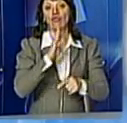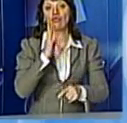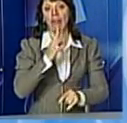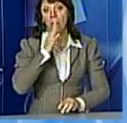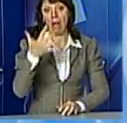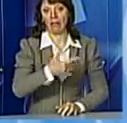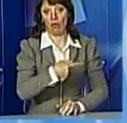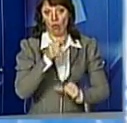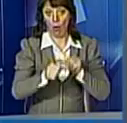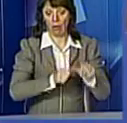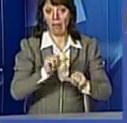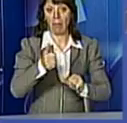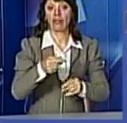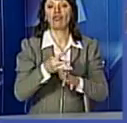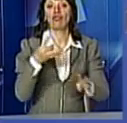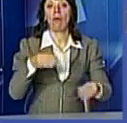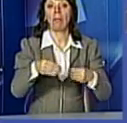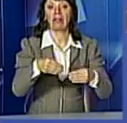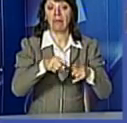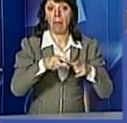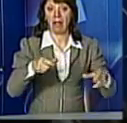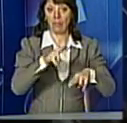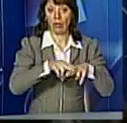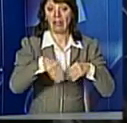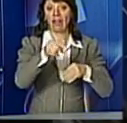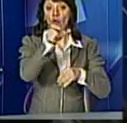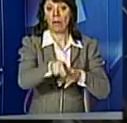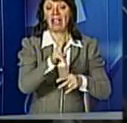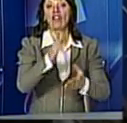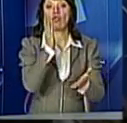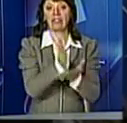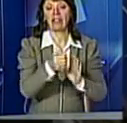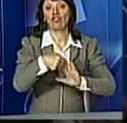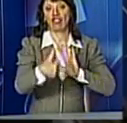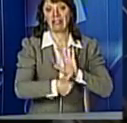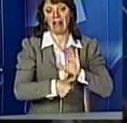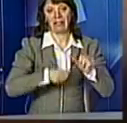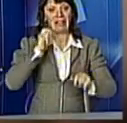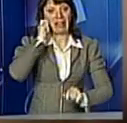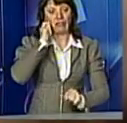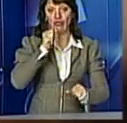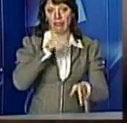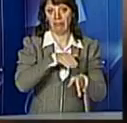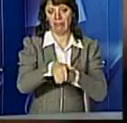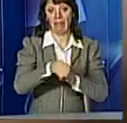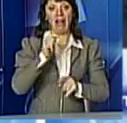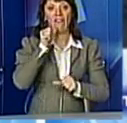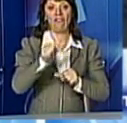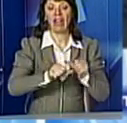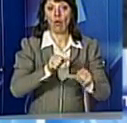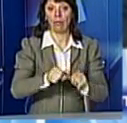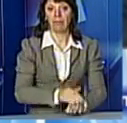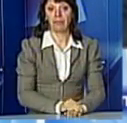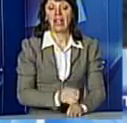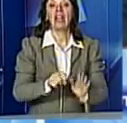років першочергово пластикові паспорти даватимуть громадянам які досягли 16тирічного віку з